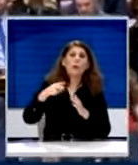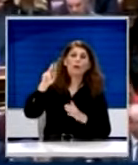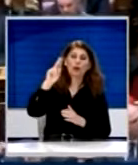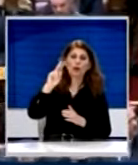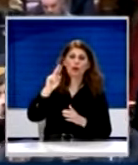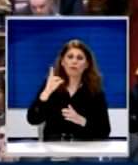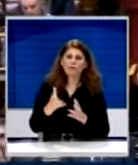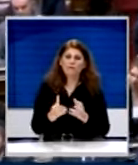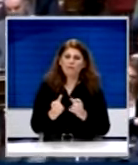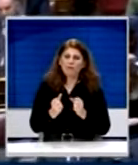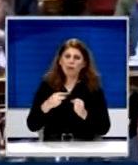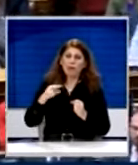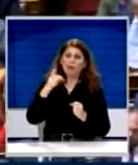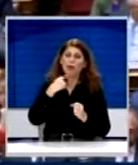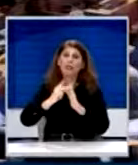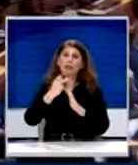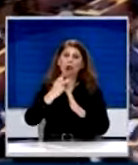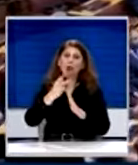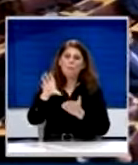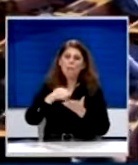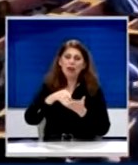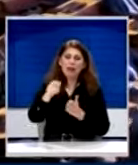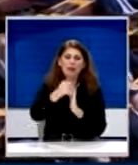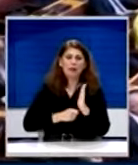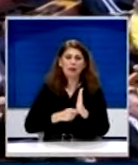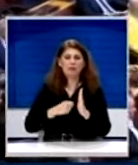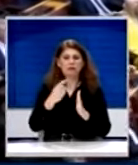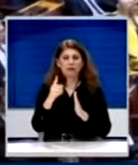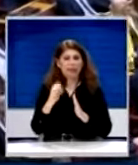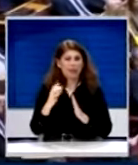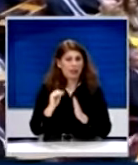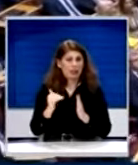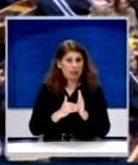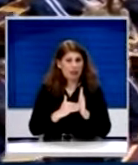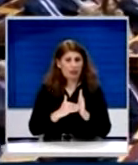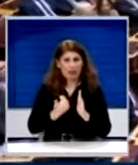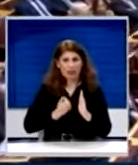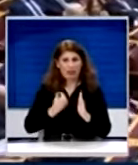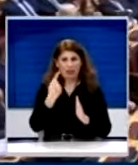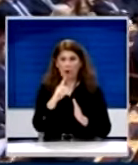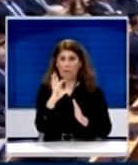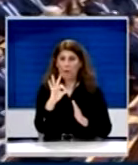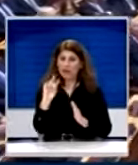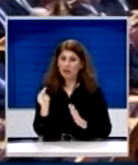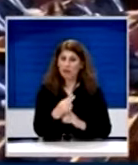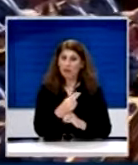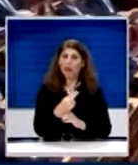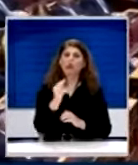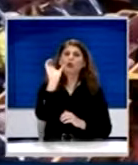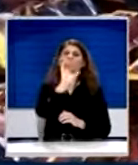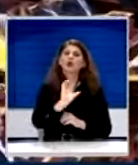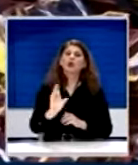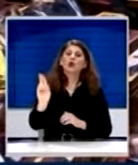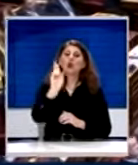απορρίψει. Να σημειωθεί πως υπήρξε σύλληψη του βουλευτή Κωνσταντίνου Φλόρου, ο οποίος είχε εκλεγεί με τους Σπαρτιάτες, όμως στην πορεία